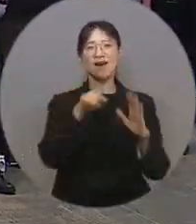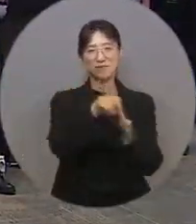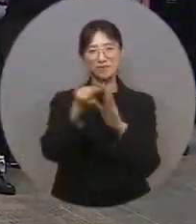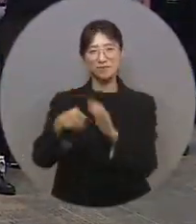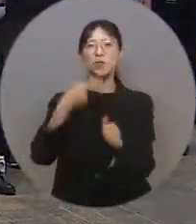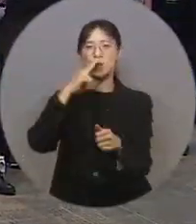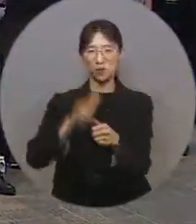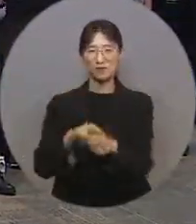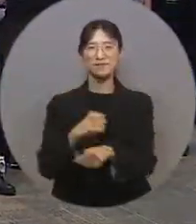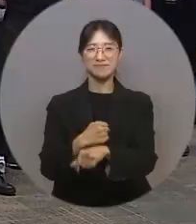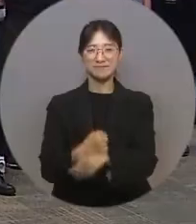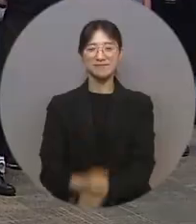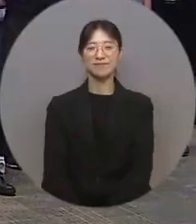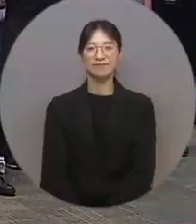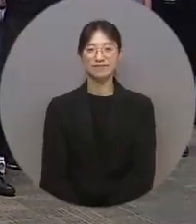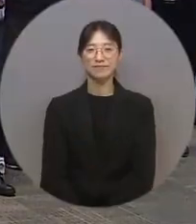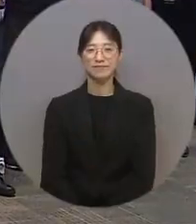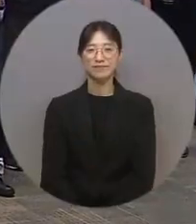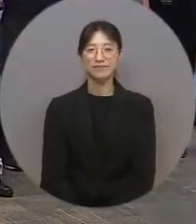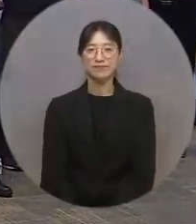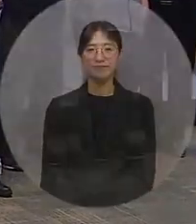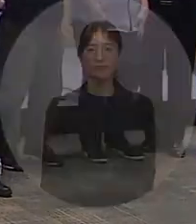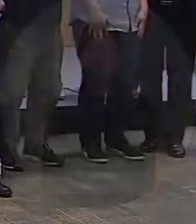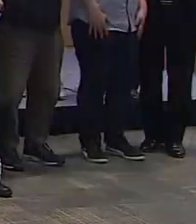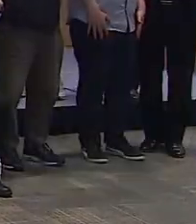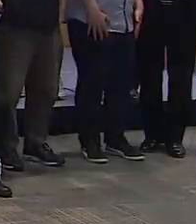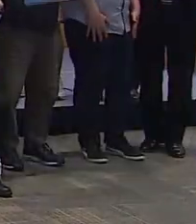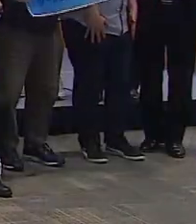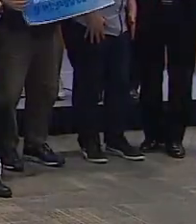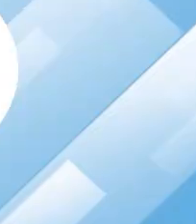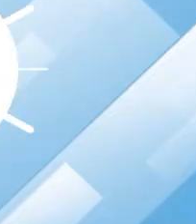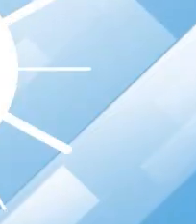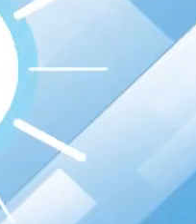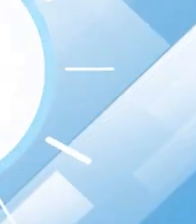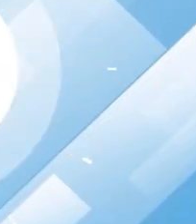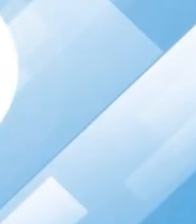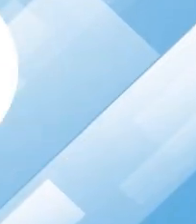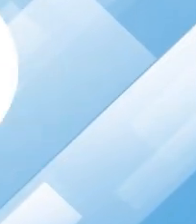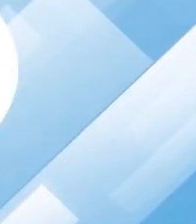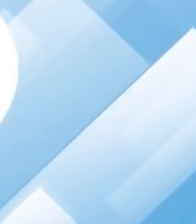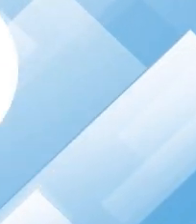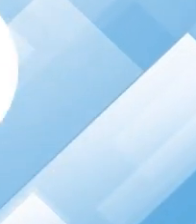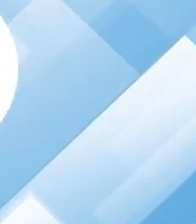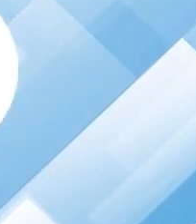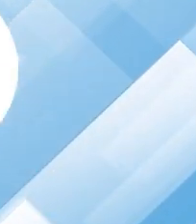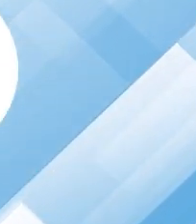됩니다. 복지TV 뉴스 박태진입니다.